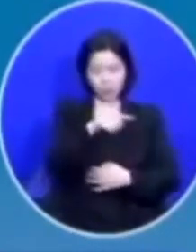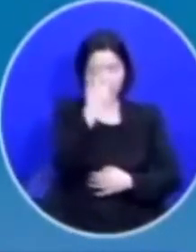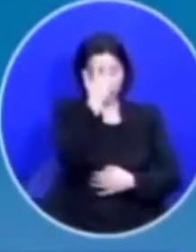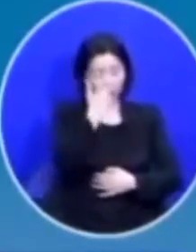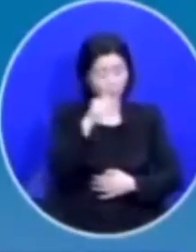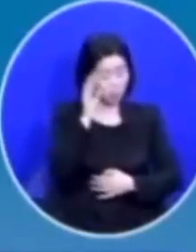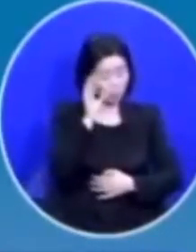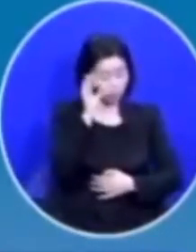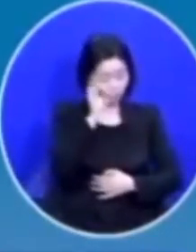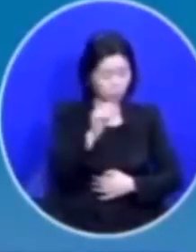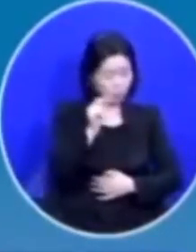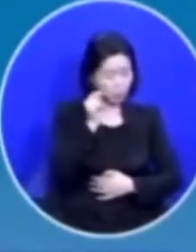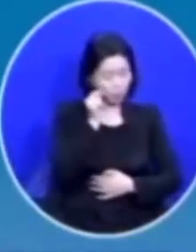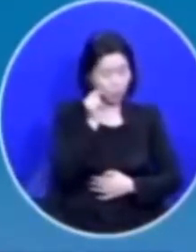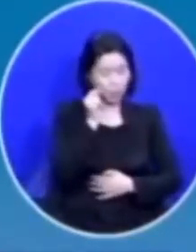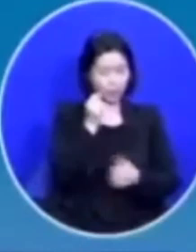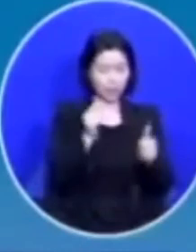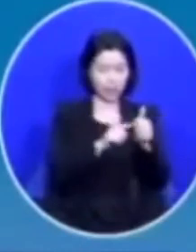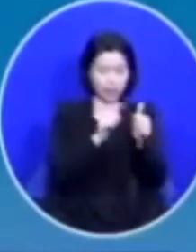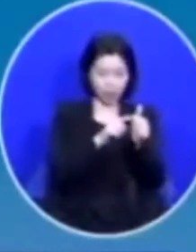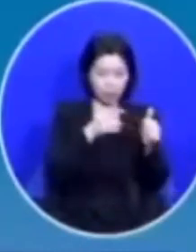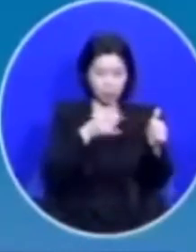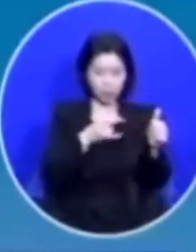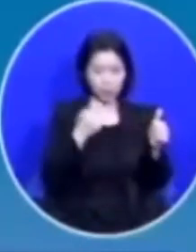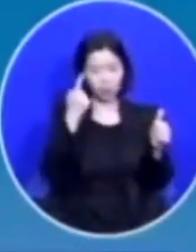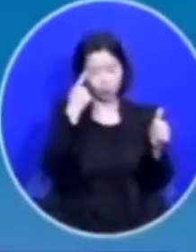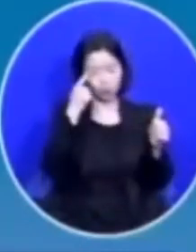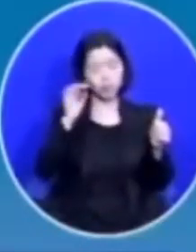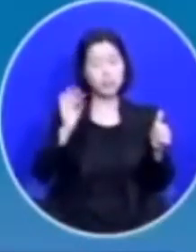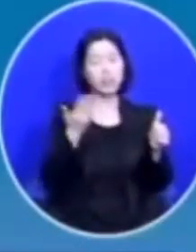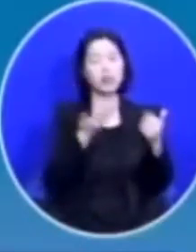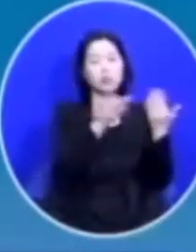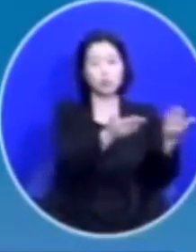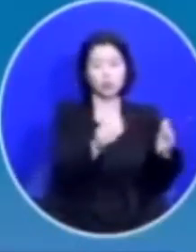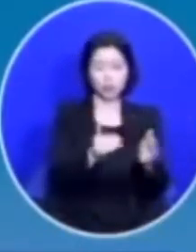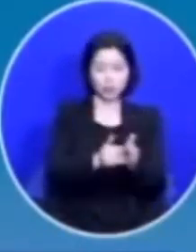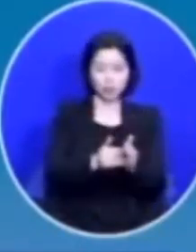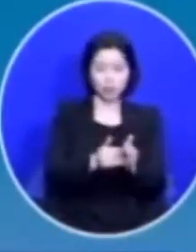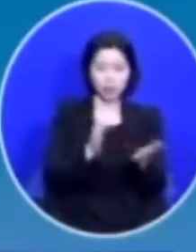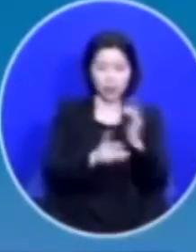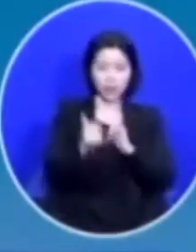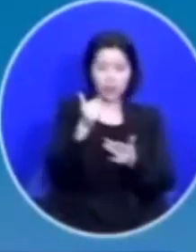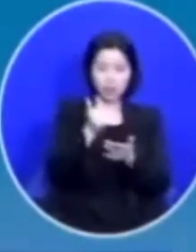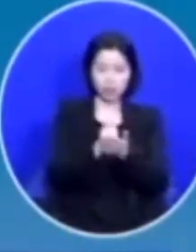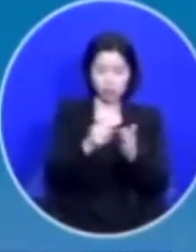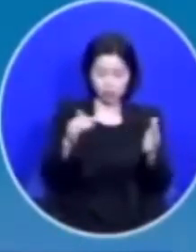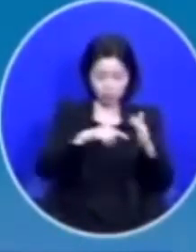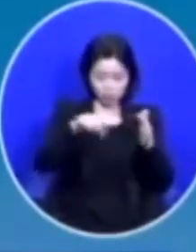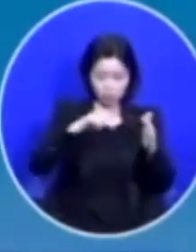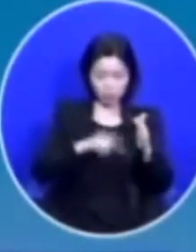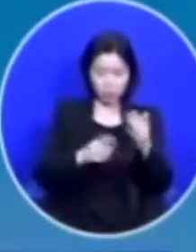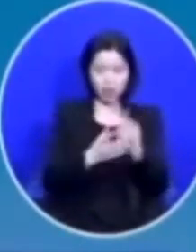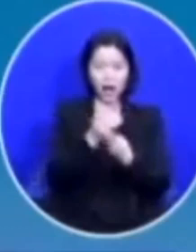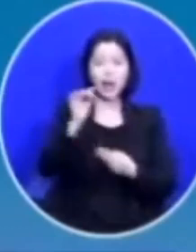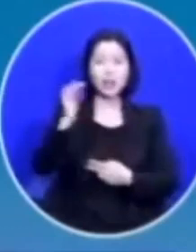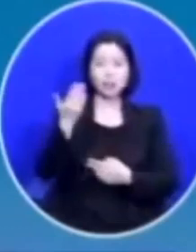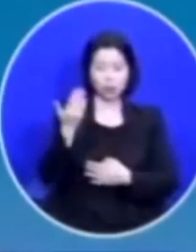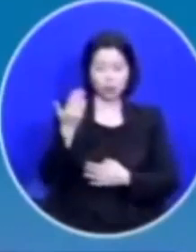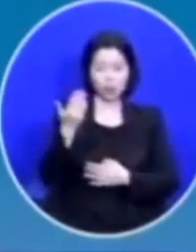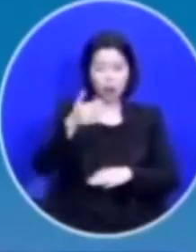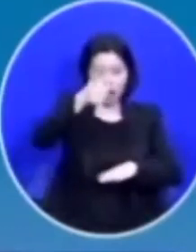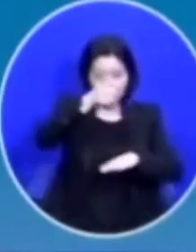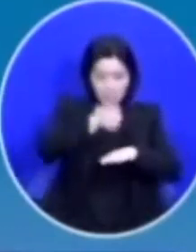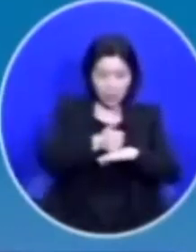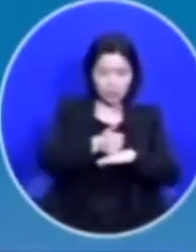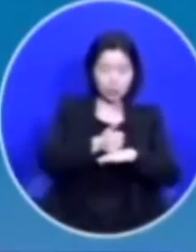는 남평 에게 눈이 되어주었습니다 예수님 만나서 하나가 되어 주었습니다 마지막